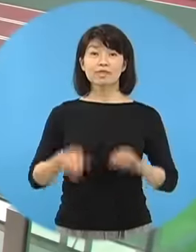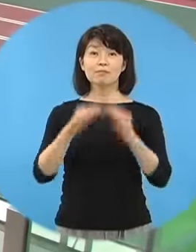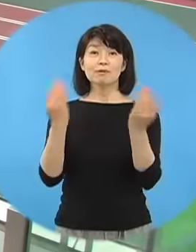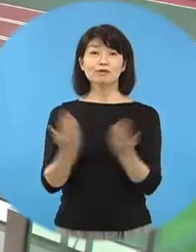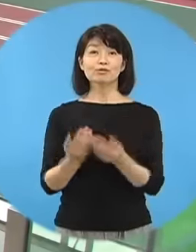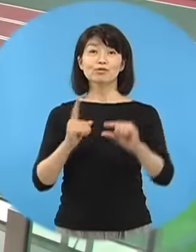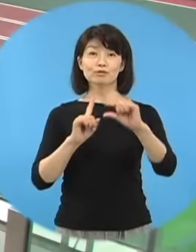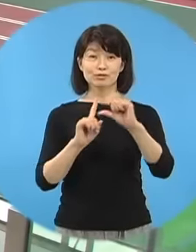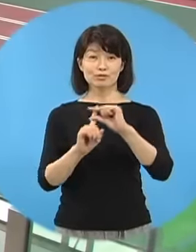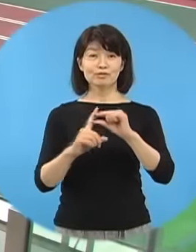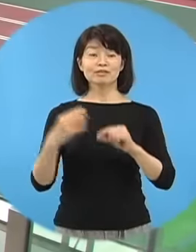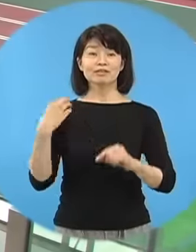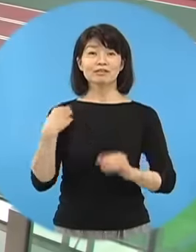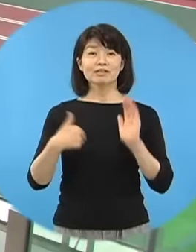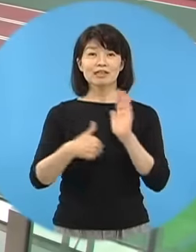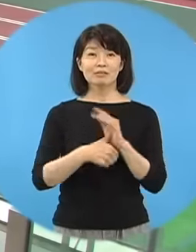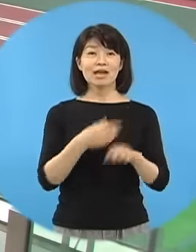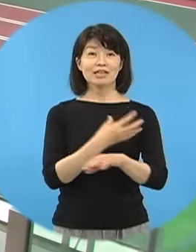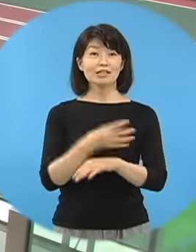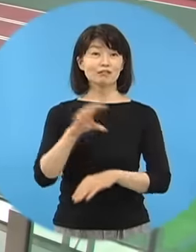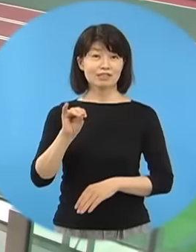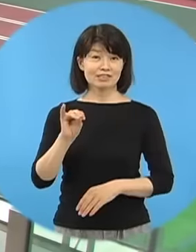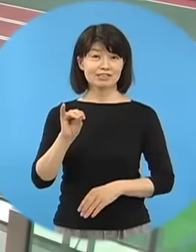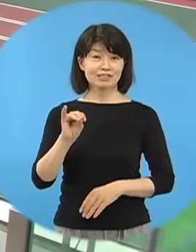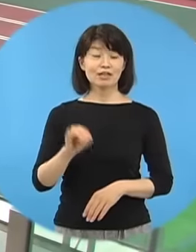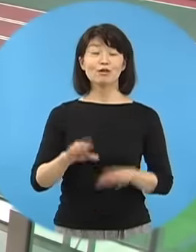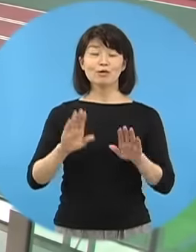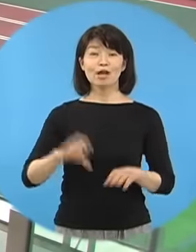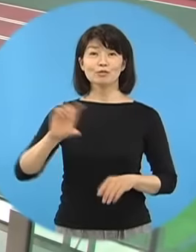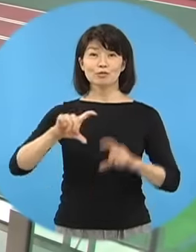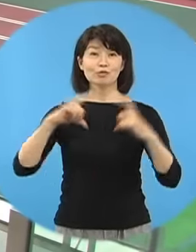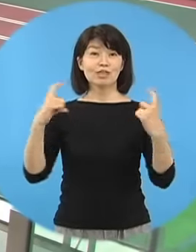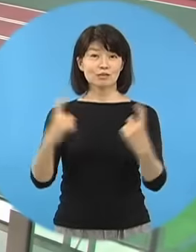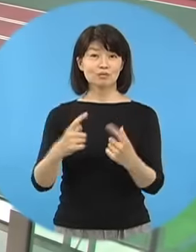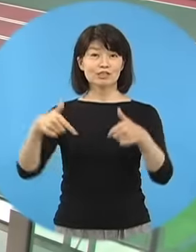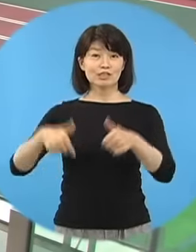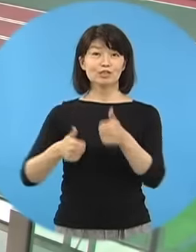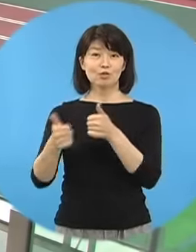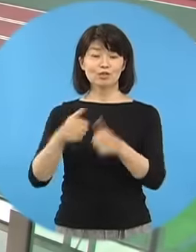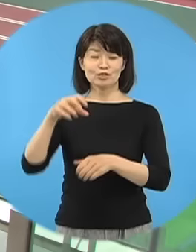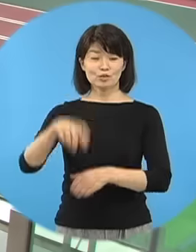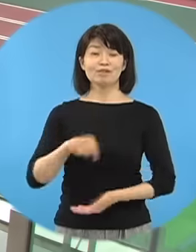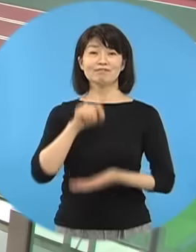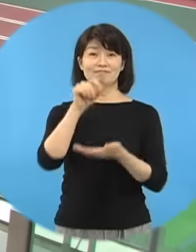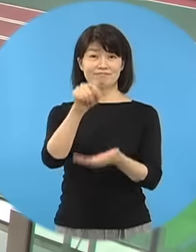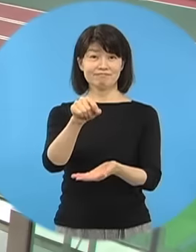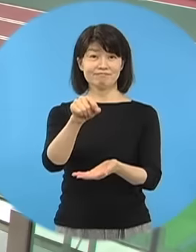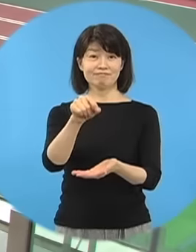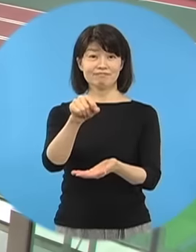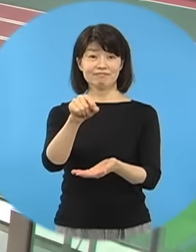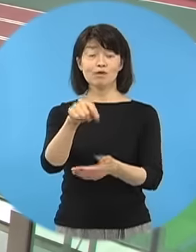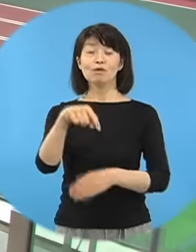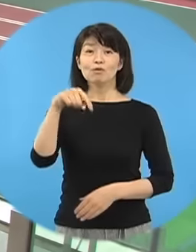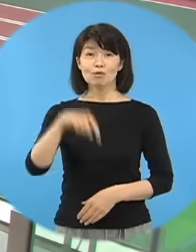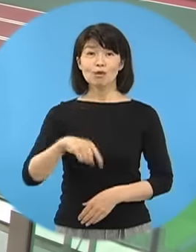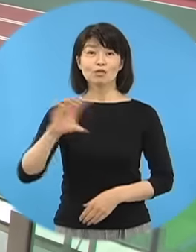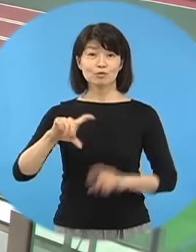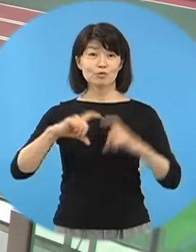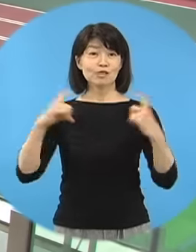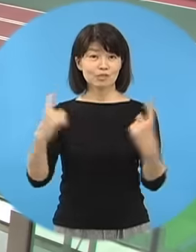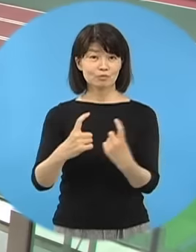丸こと府中キャスターのきけりです今回は味のスタジアム西競技場からお送りしますここ味